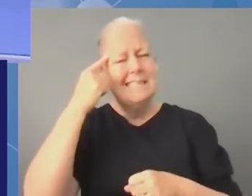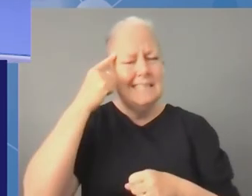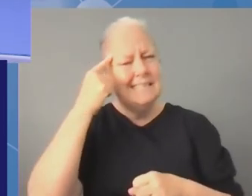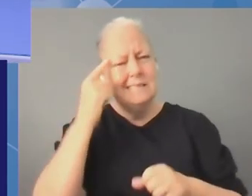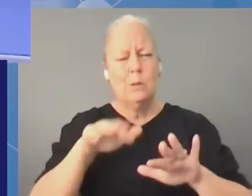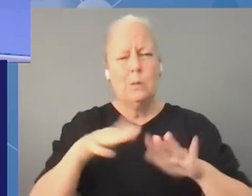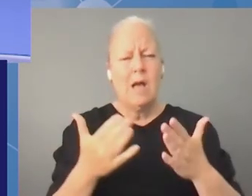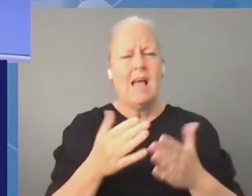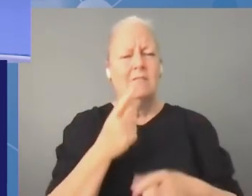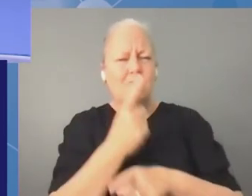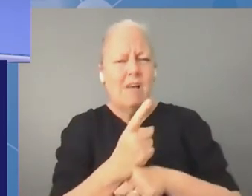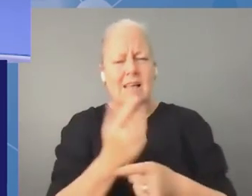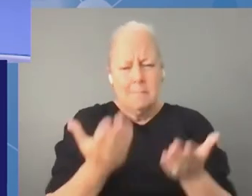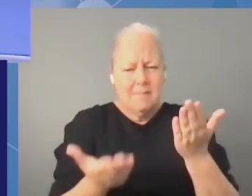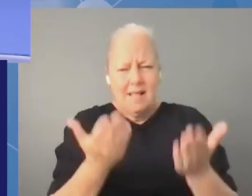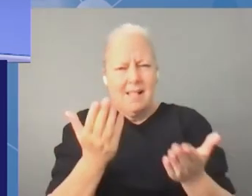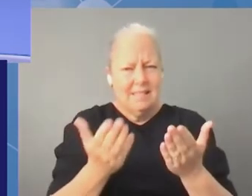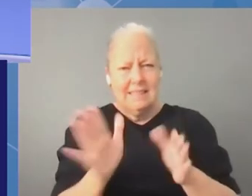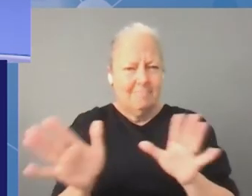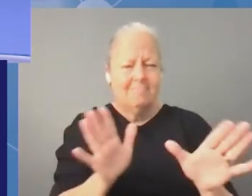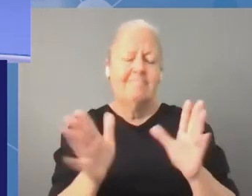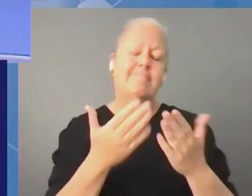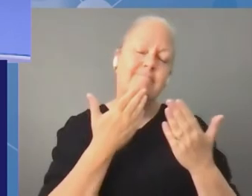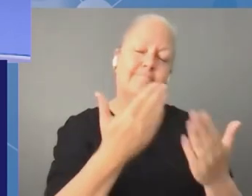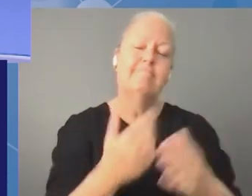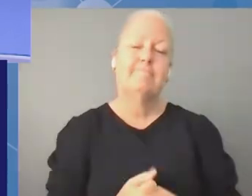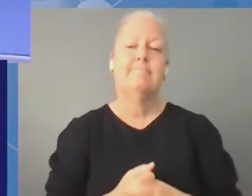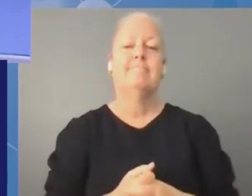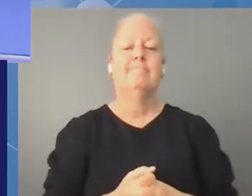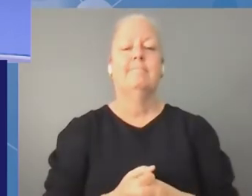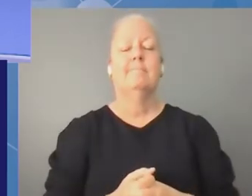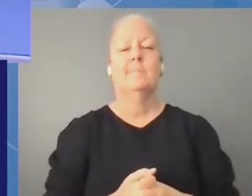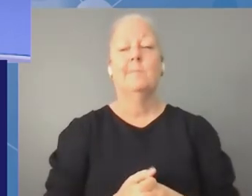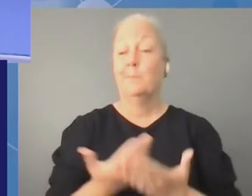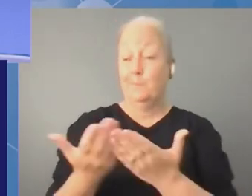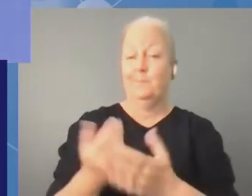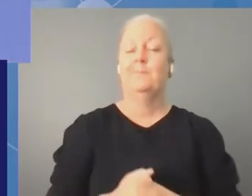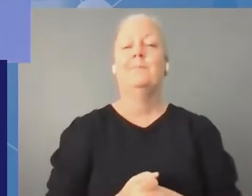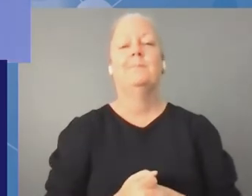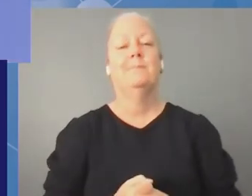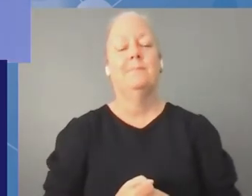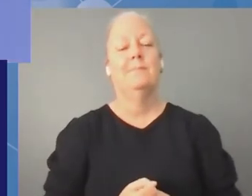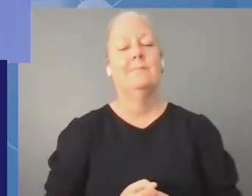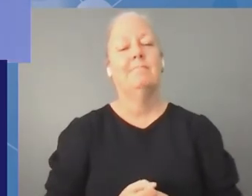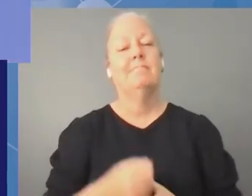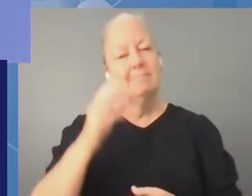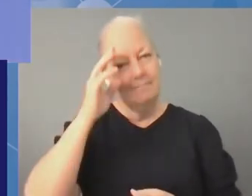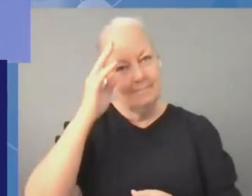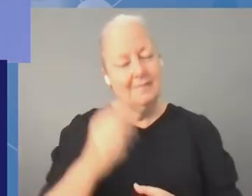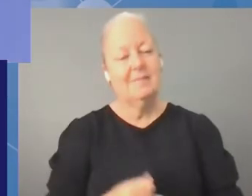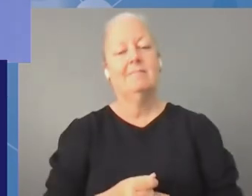对其他的一些费用可能是不够的吧，所以我们也是寻找一些平衡的吧，非常感谢。